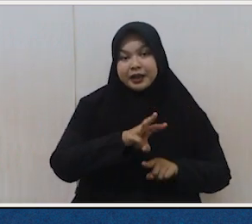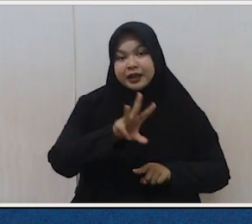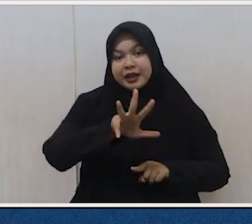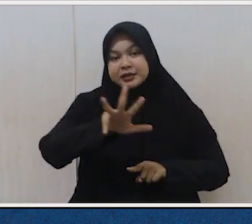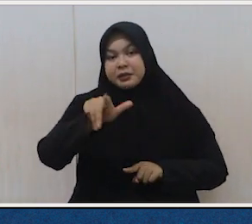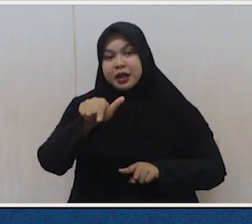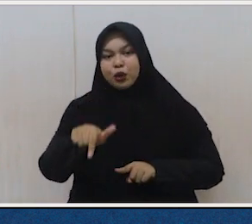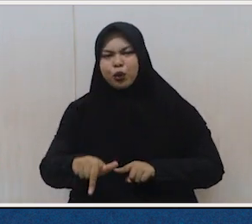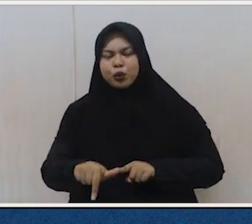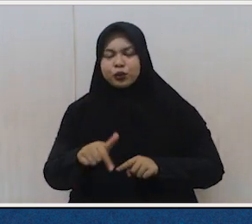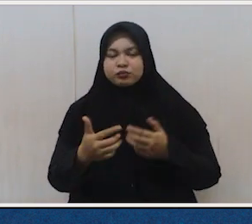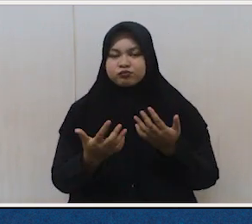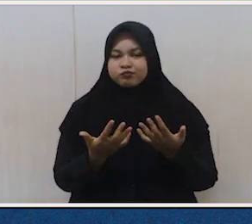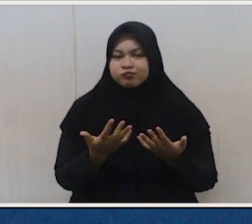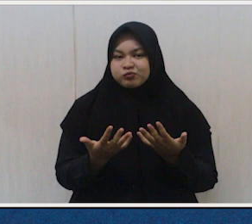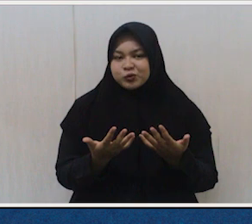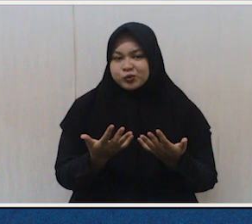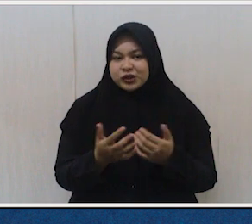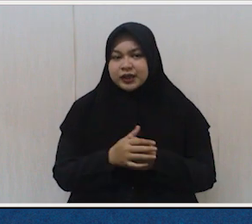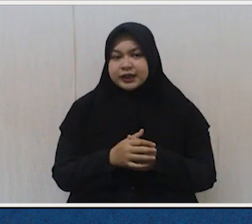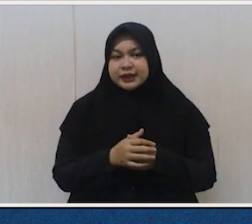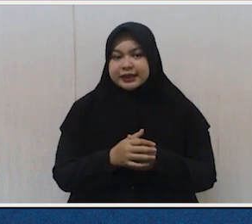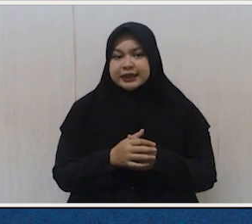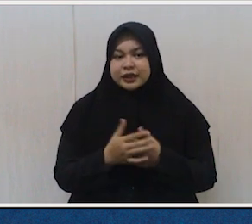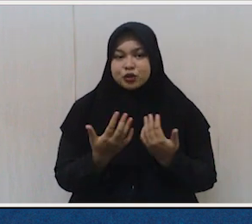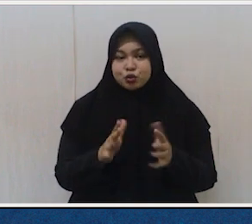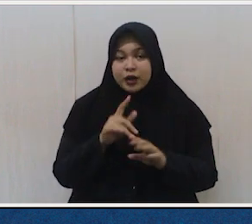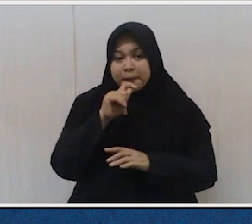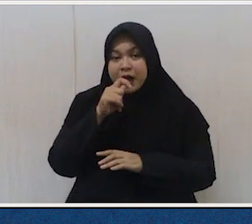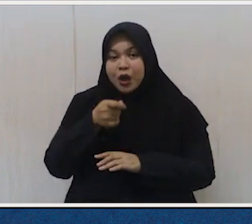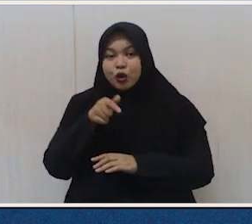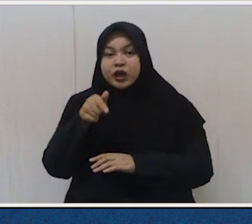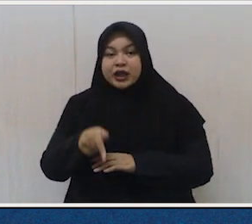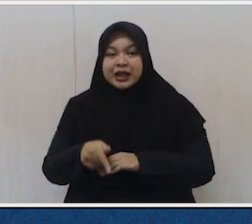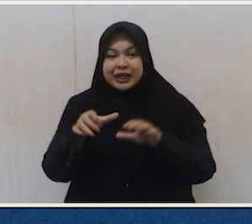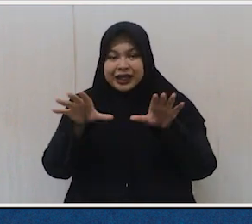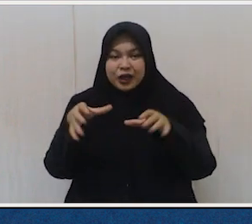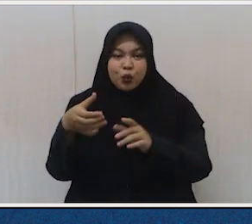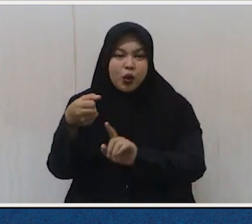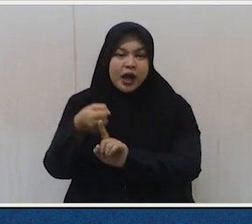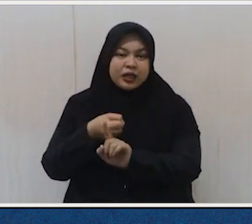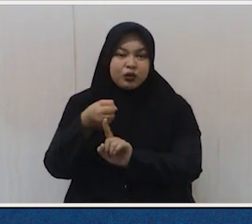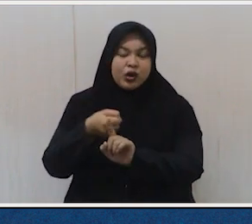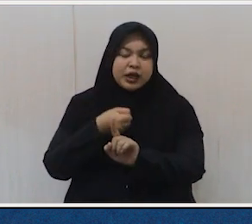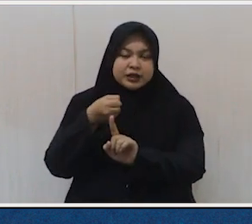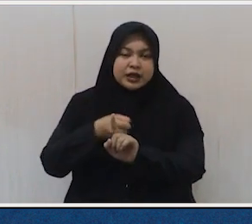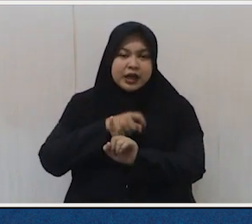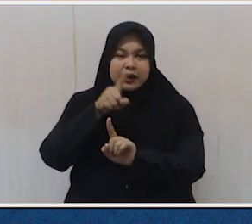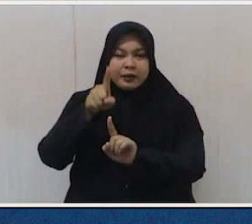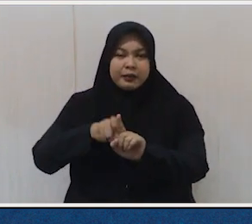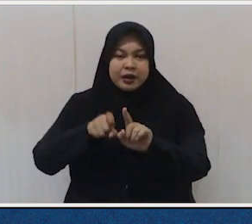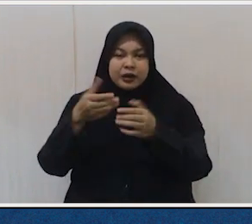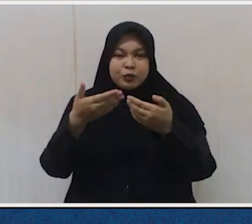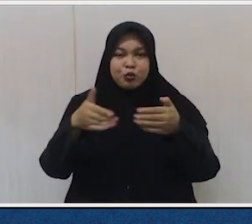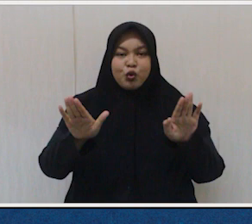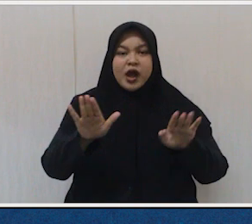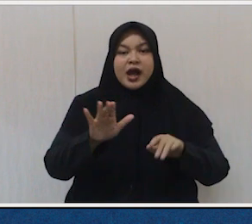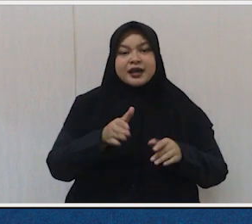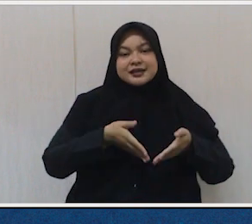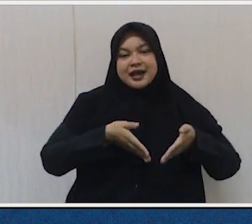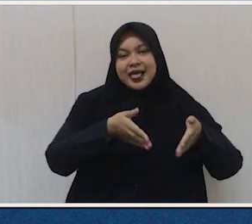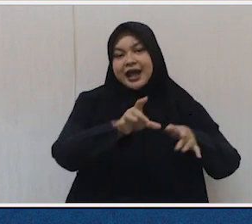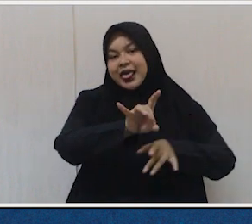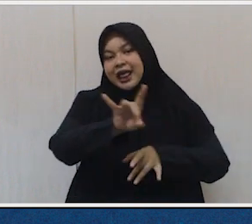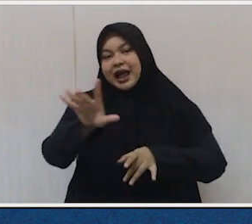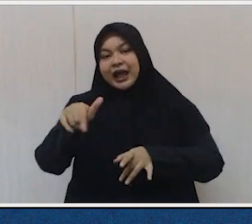39 rasa-rasanya memang sudah Ee mengakui bahwa ini kayaknya ruang advokasinya perlu dibuka jalan yang